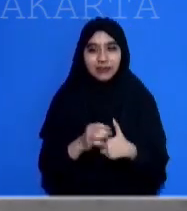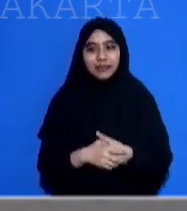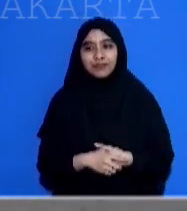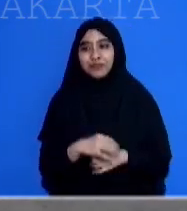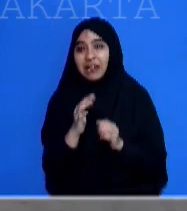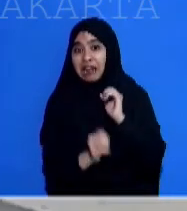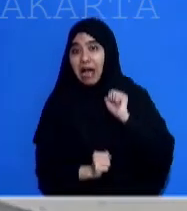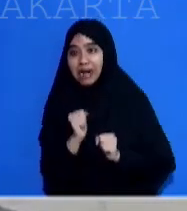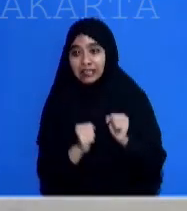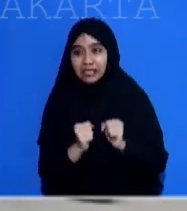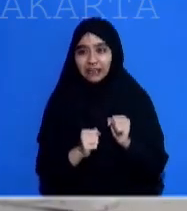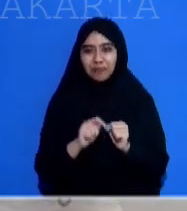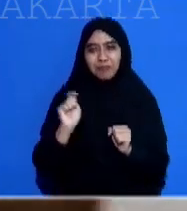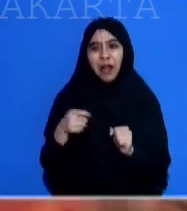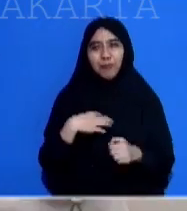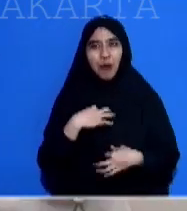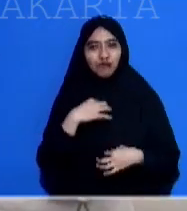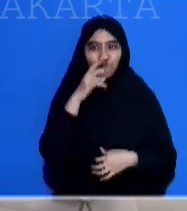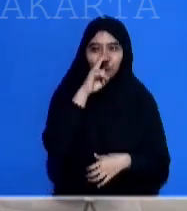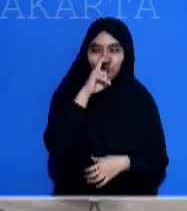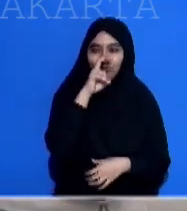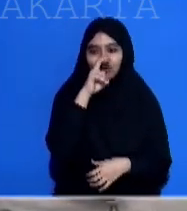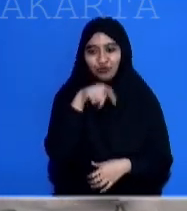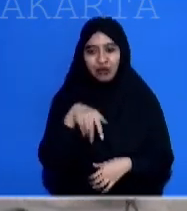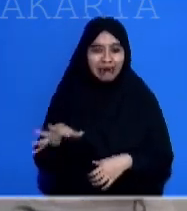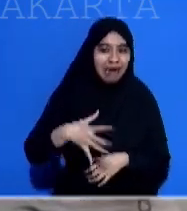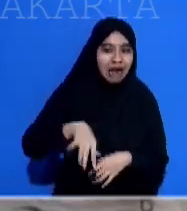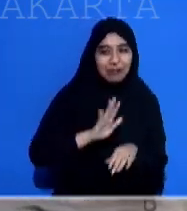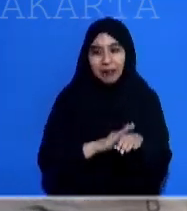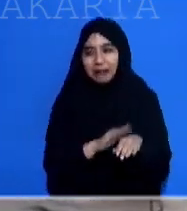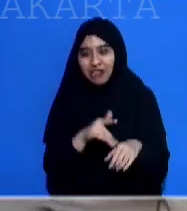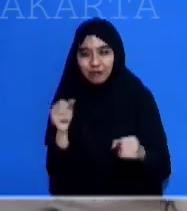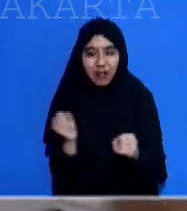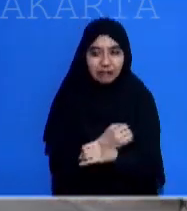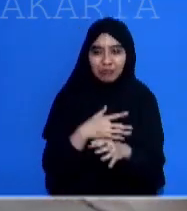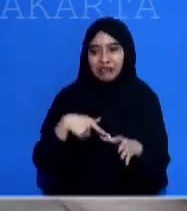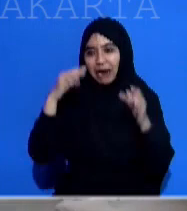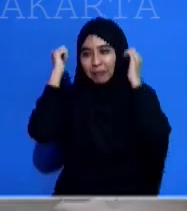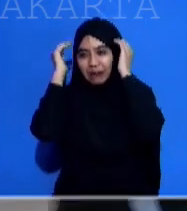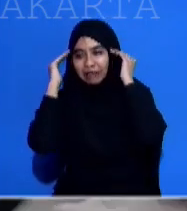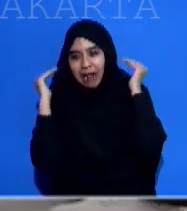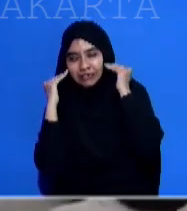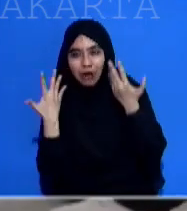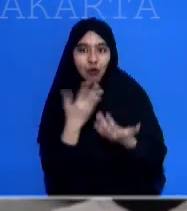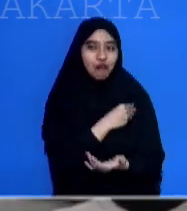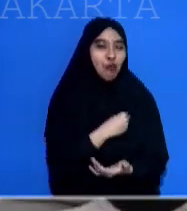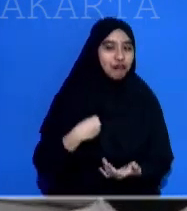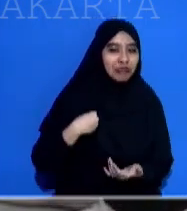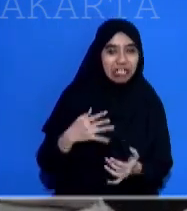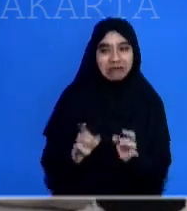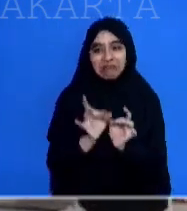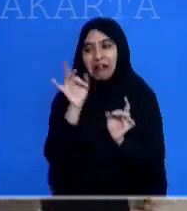menggunakan berbagai kostum unik mulai baju adat atau pakaian daerah pakaian buruh tani hingga pakaian dokter dan baju yang biasa dipakai